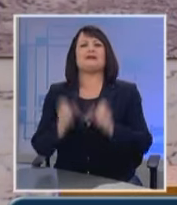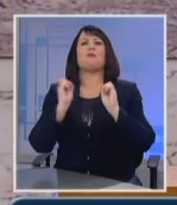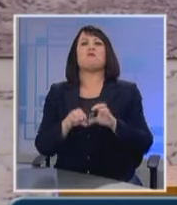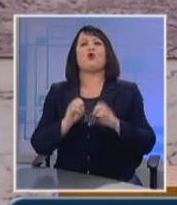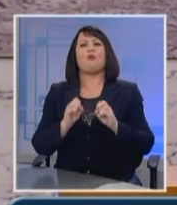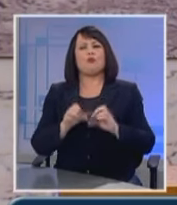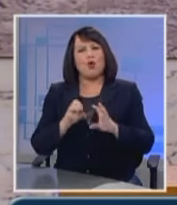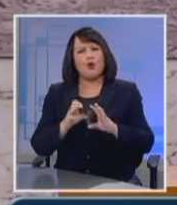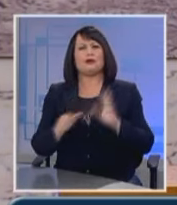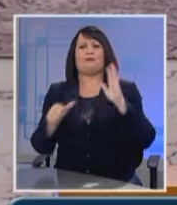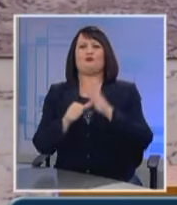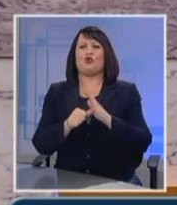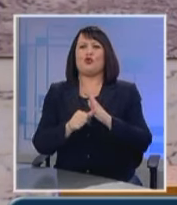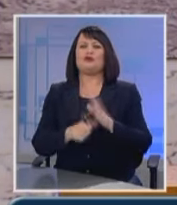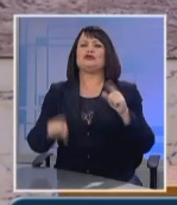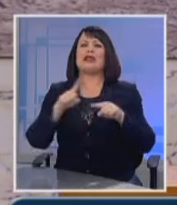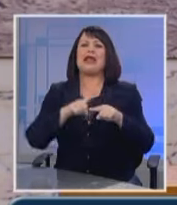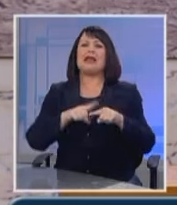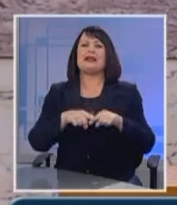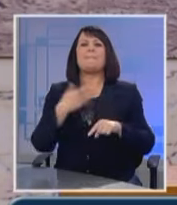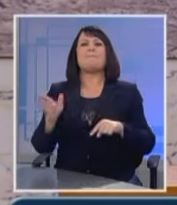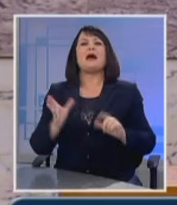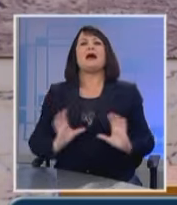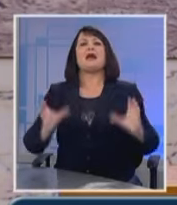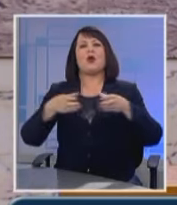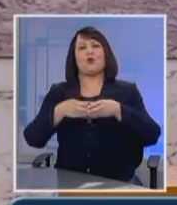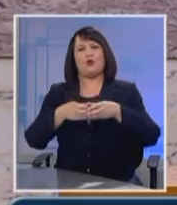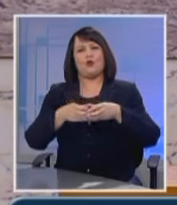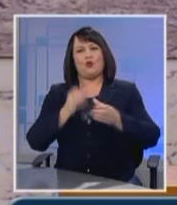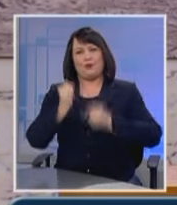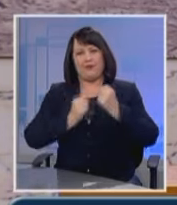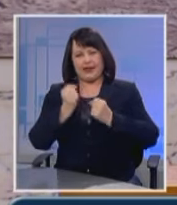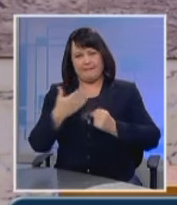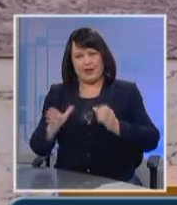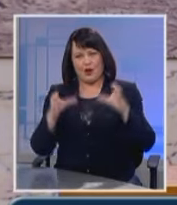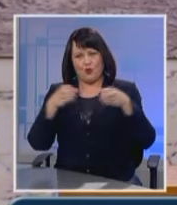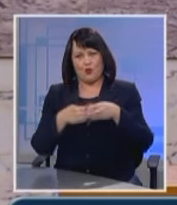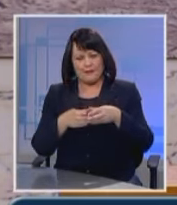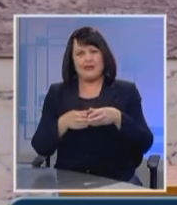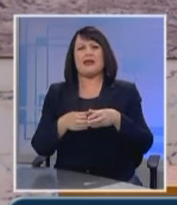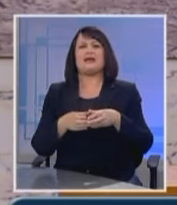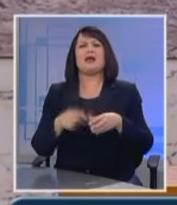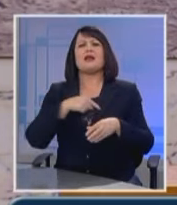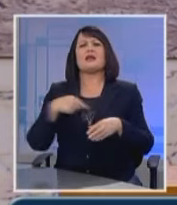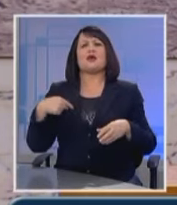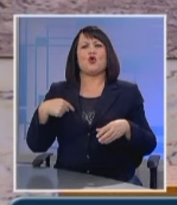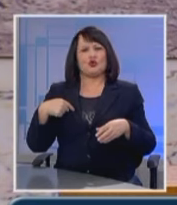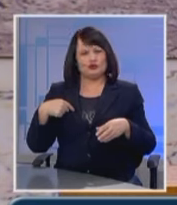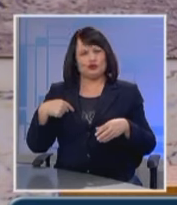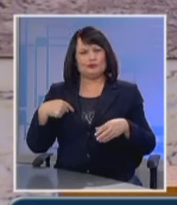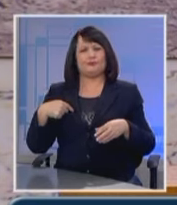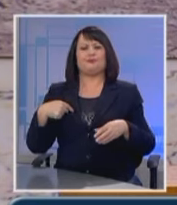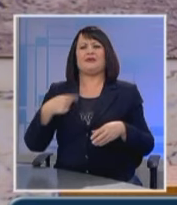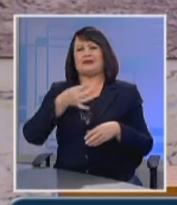προπονητές τους, καθώς και ο Πρόεδρος της Ελληνικής Παραολυμπιακής Επιτροπής και Αρχηγός της Ελληνικής Παραολυμπιακής Αποστολής